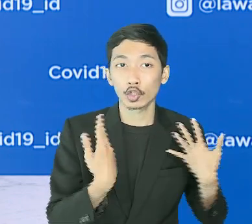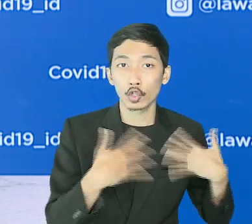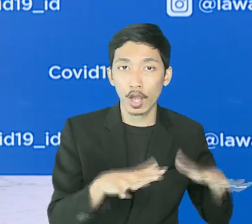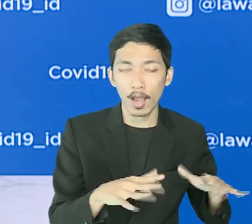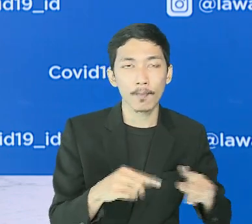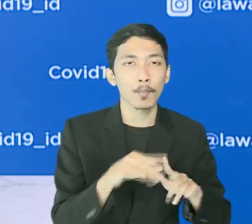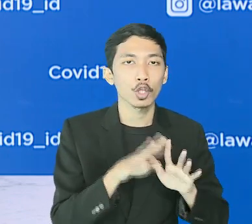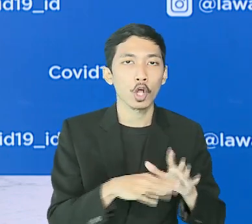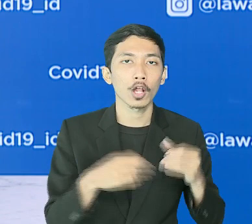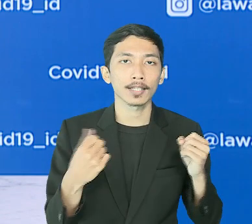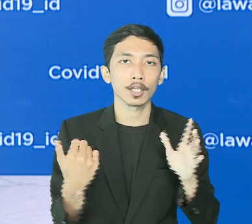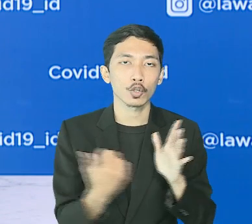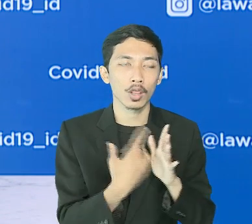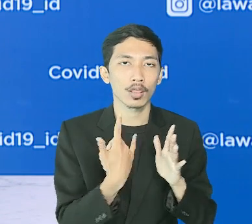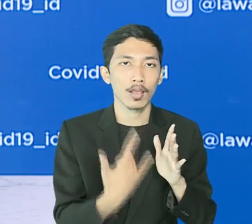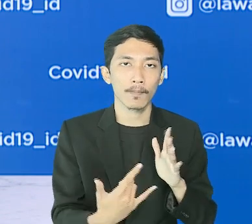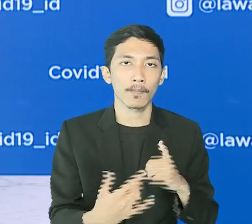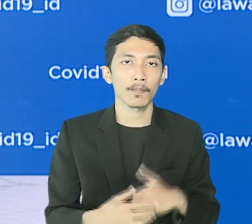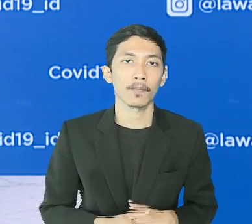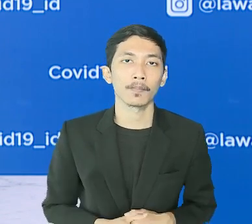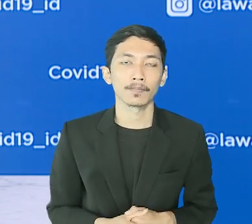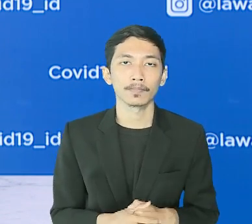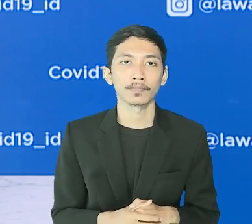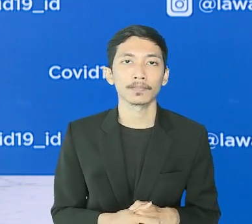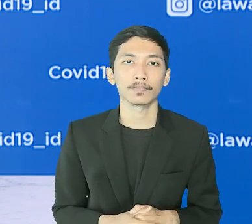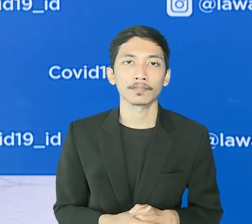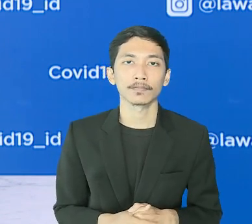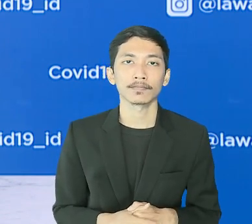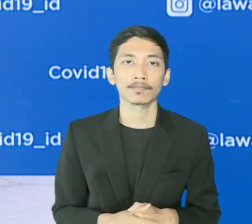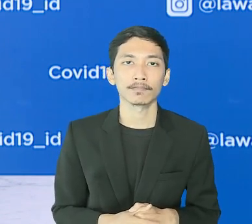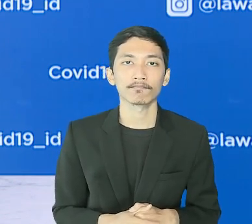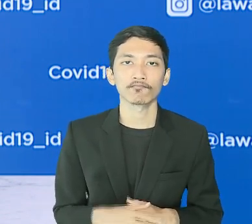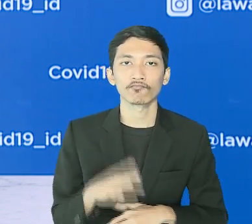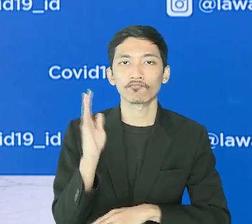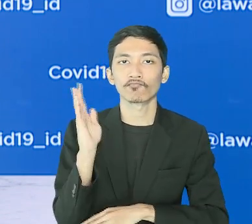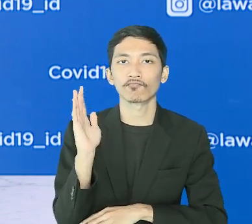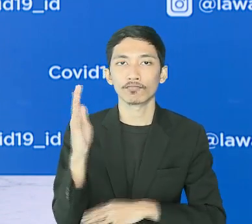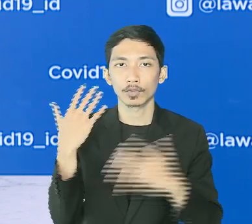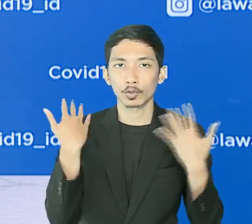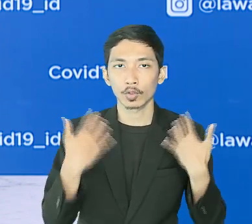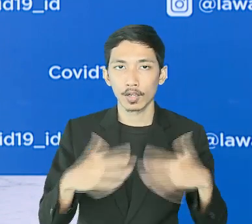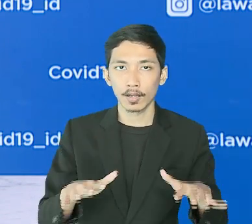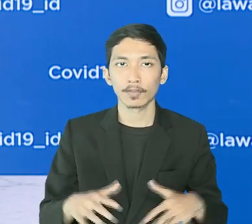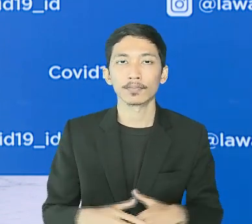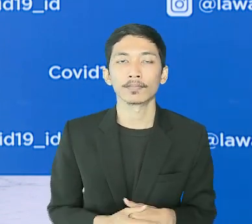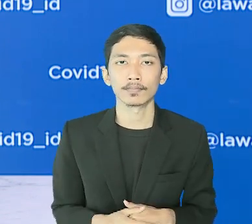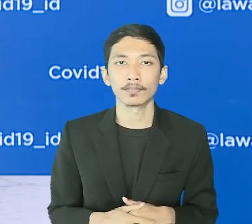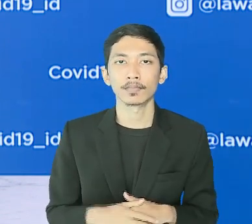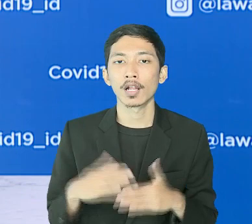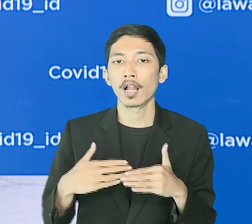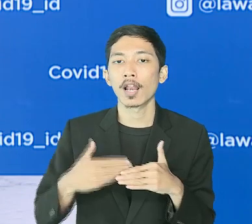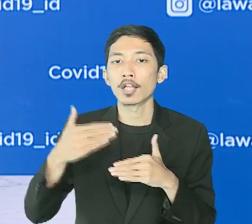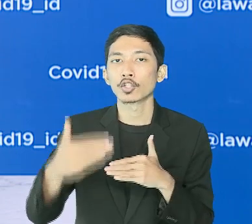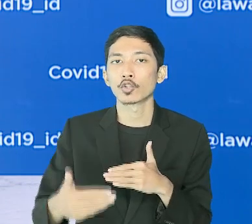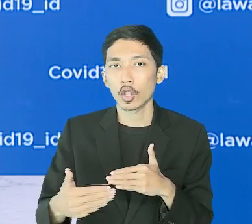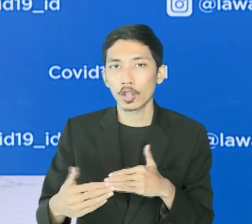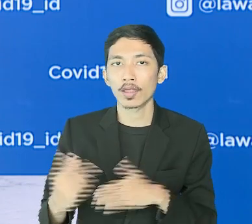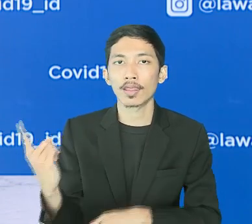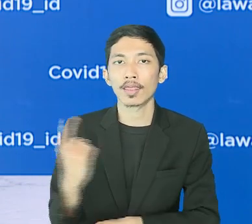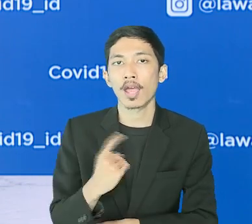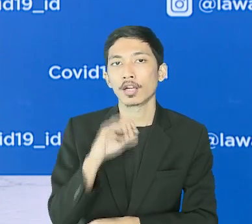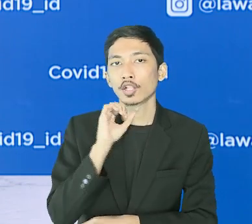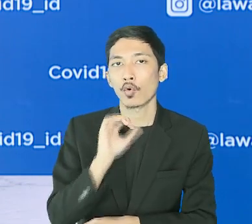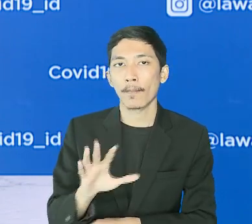kesehatan dalam segala aktivitas yang dilakukan. Demikian konferensi pers hari ini. Saya lanjutkan dengan sesi tanya jawab